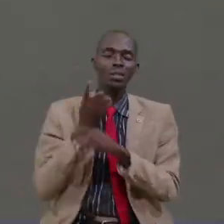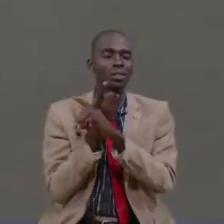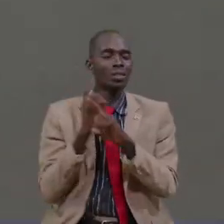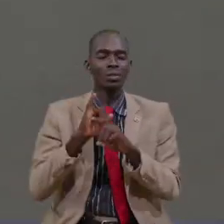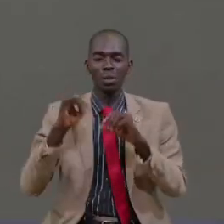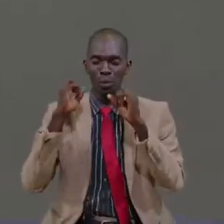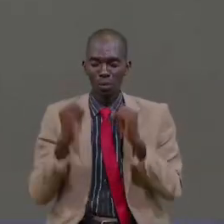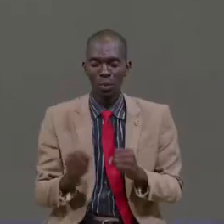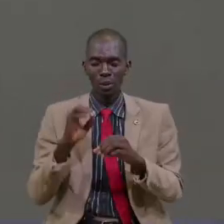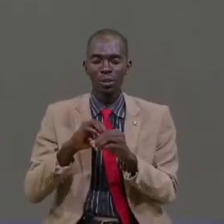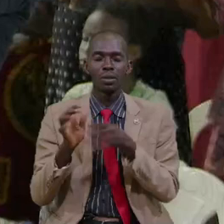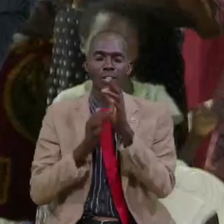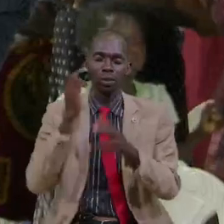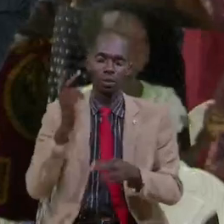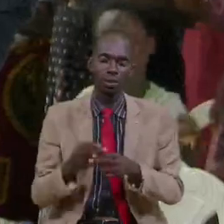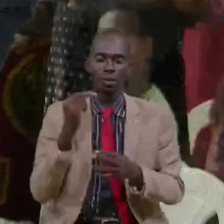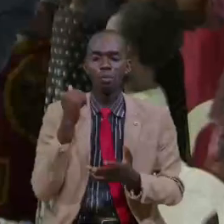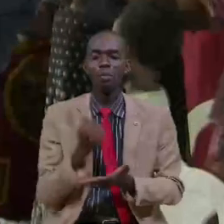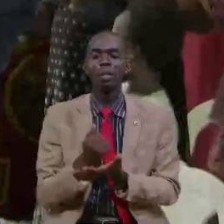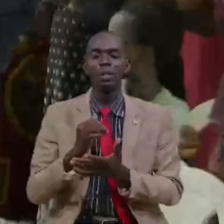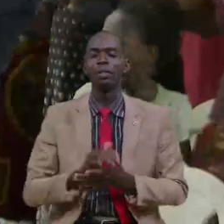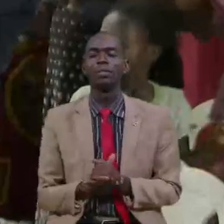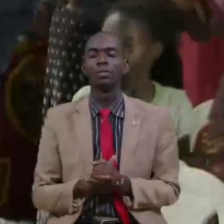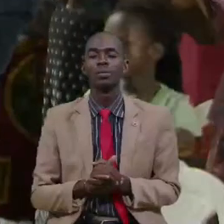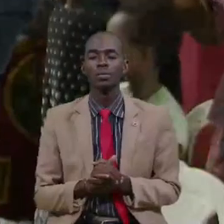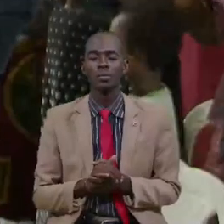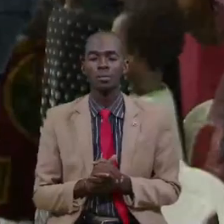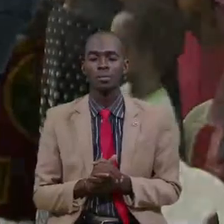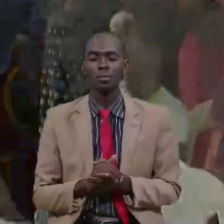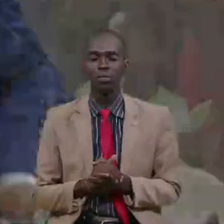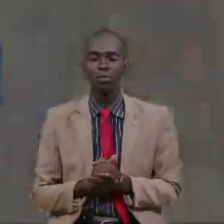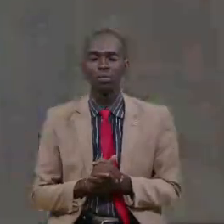Manifeste ta puissance de délivrance au nom de Jésus.